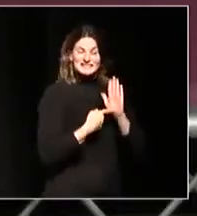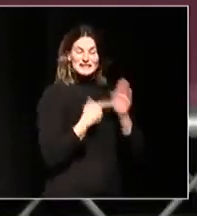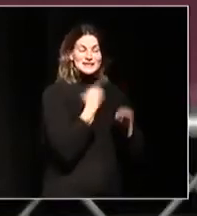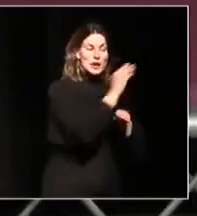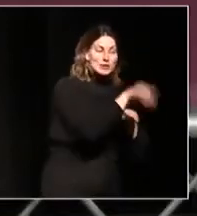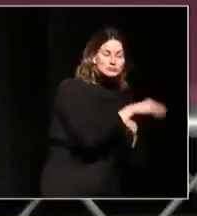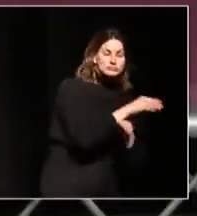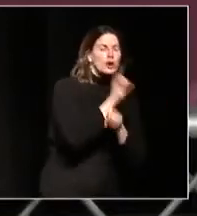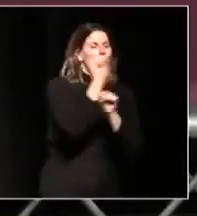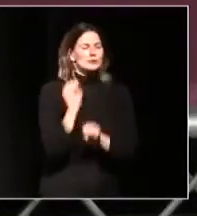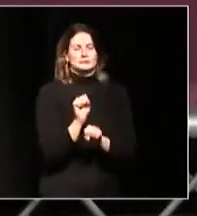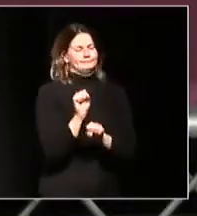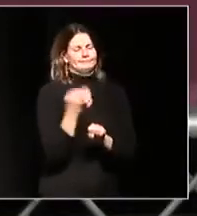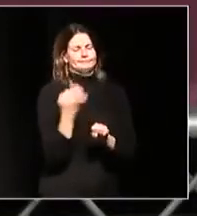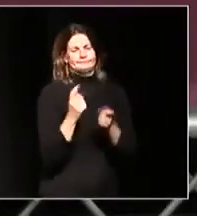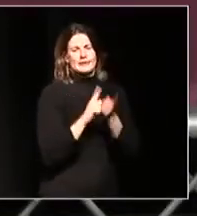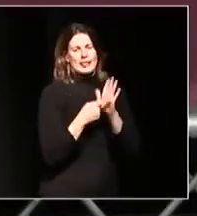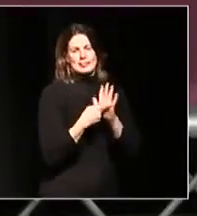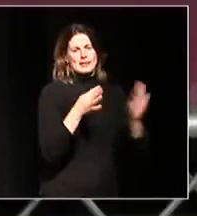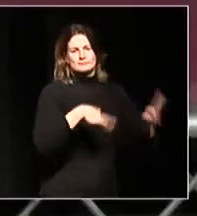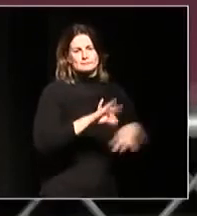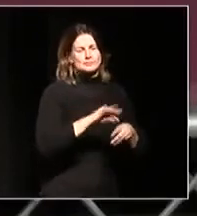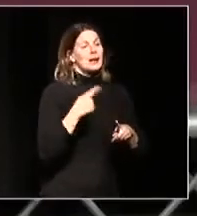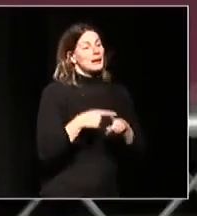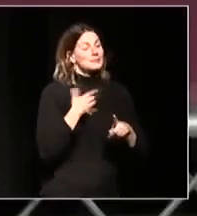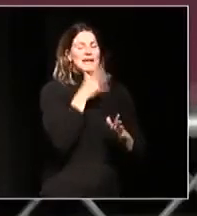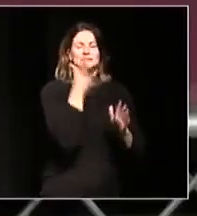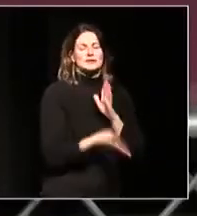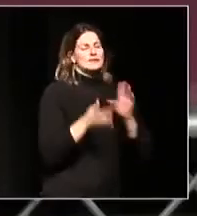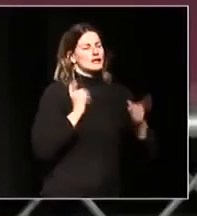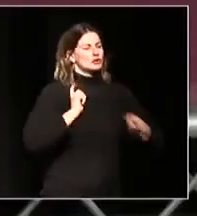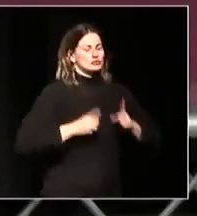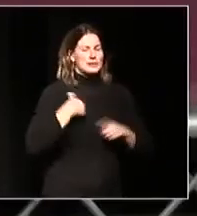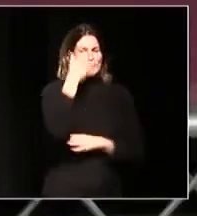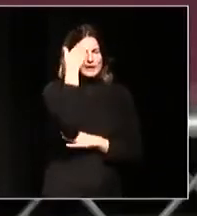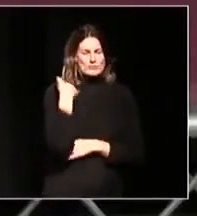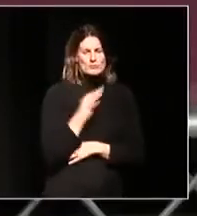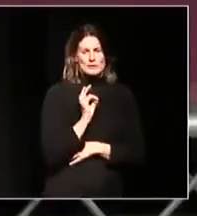per cuidar ni per protegir, es canvien, perquè això és sobirania popular.